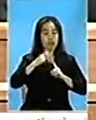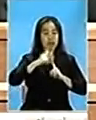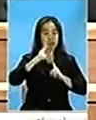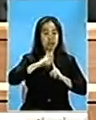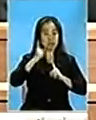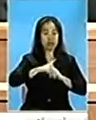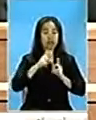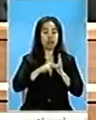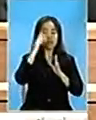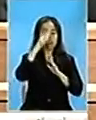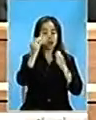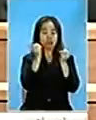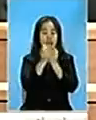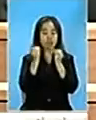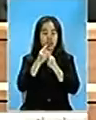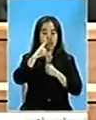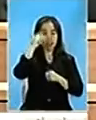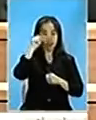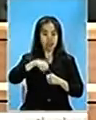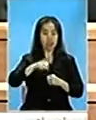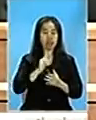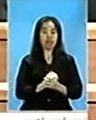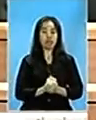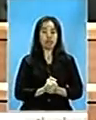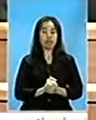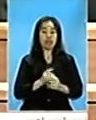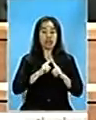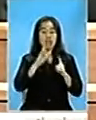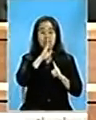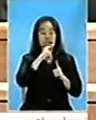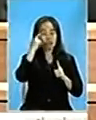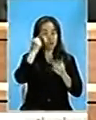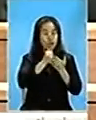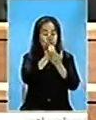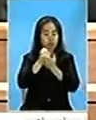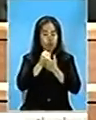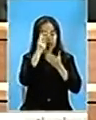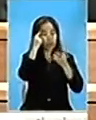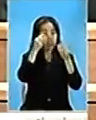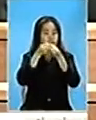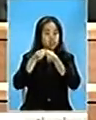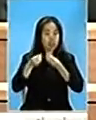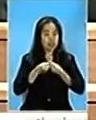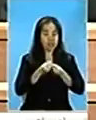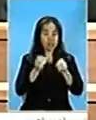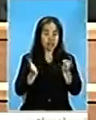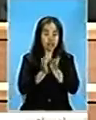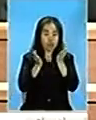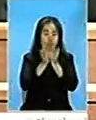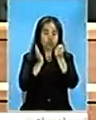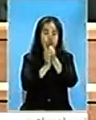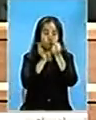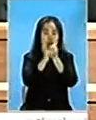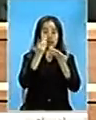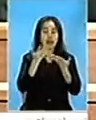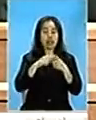ผมคิดว่าความขัดแย้งก็ต้องเกิดขึ้นแน่นอนแต่ถ้าเราช่วยกันในสภาแห่งนี้รณรงค์ให้เห็นว่